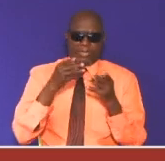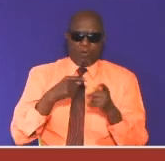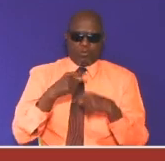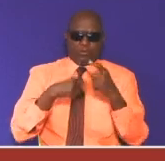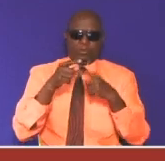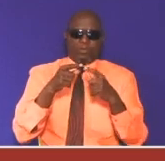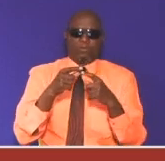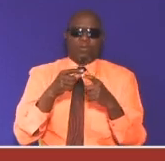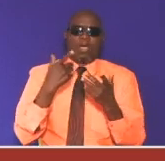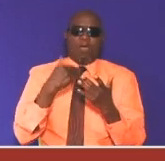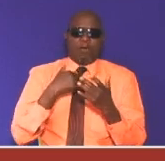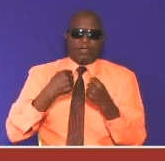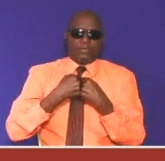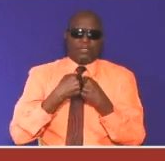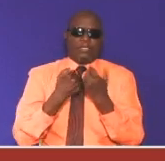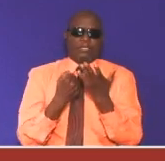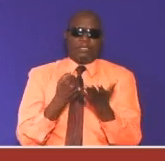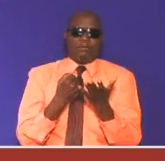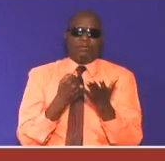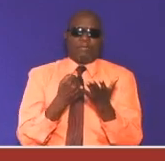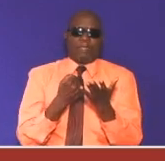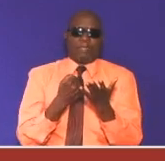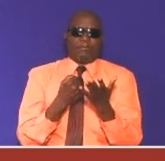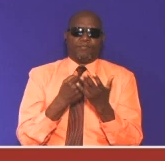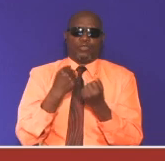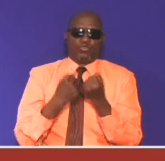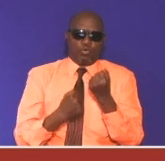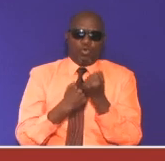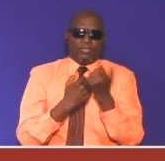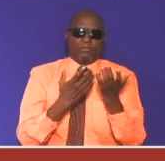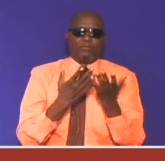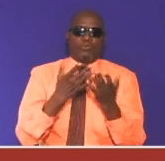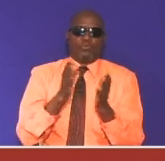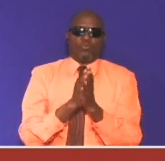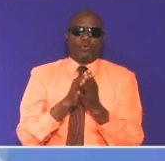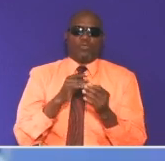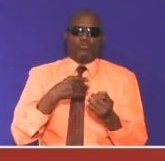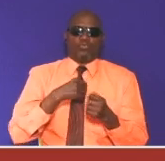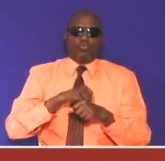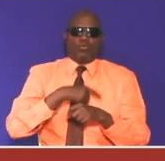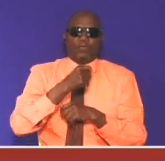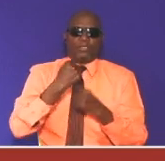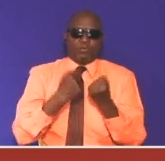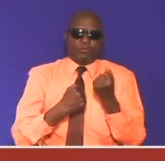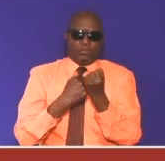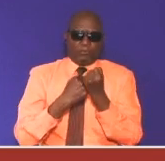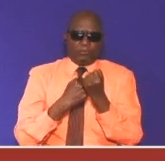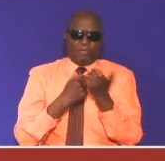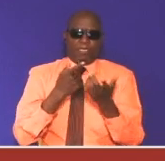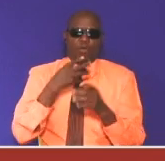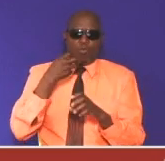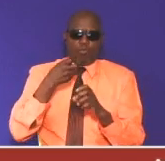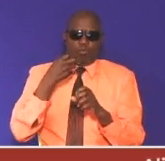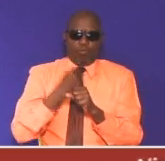bado tuna changamoto, maana hatuwaacha hawa wanafunzi ambao ni wa scholarship na bursary. Lakini Commission for Revenue and Taxation walipokuja, ilikuwa kwamba tulikuwa na kazi ngumu